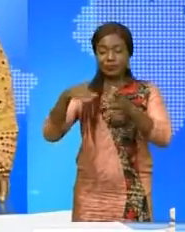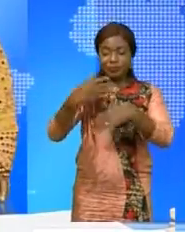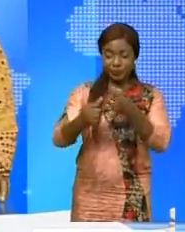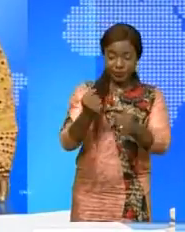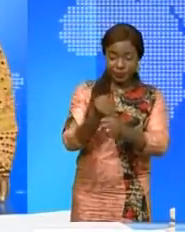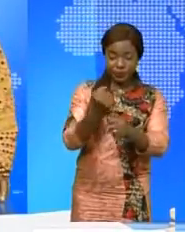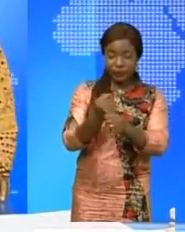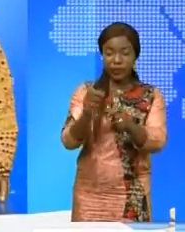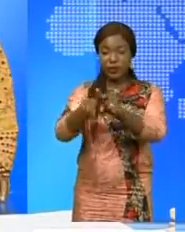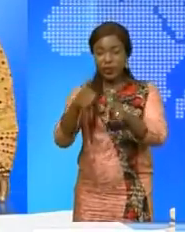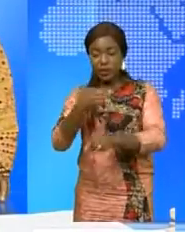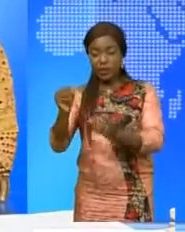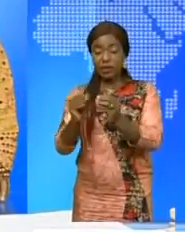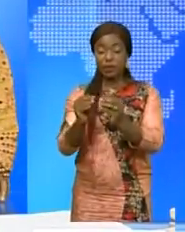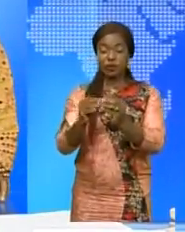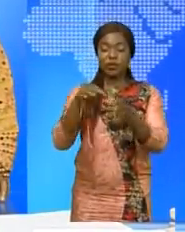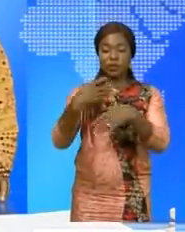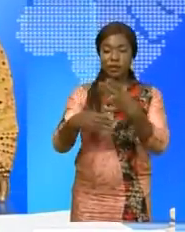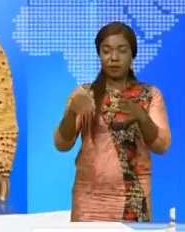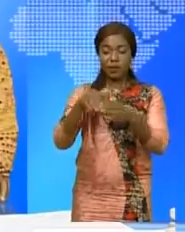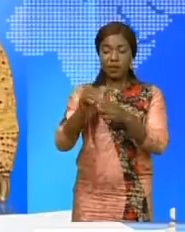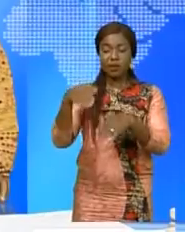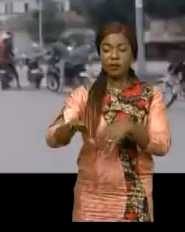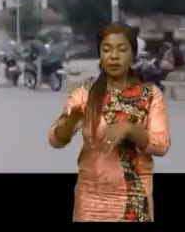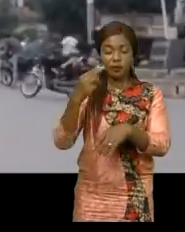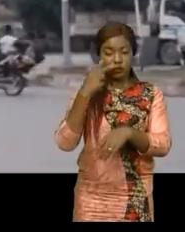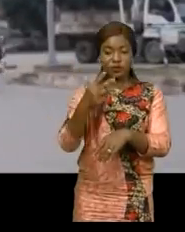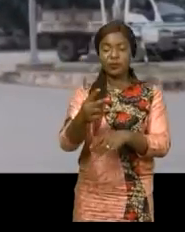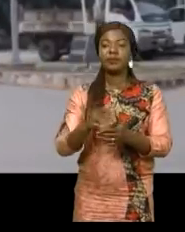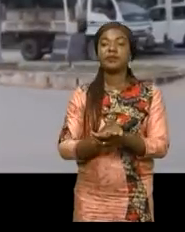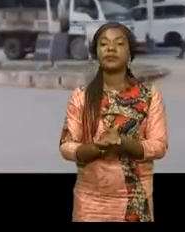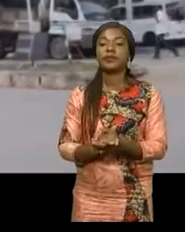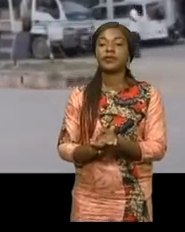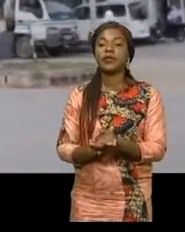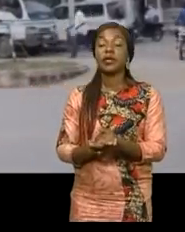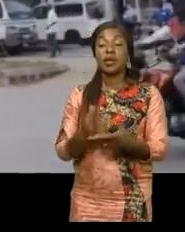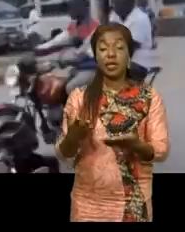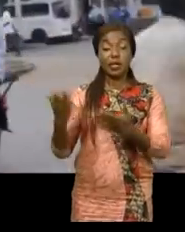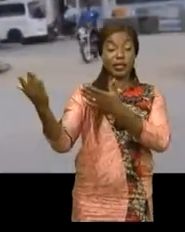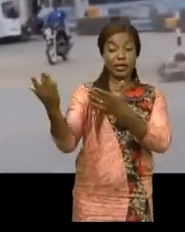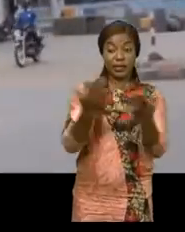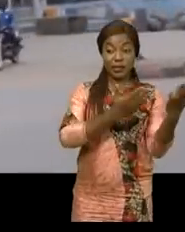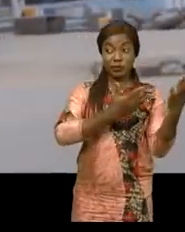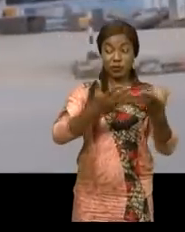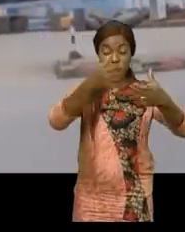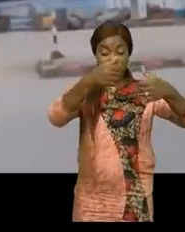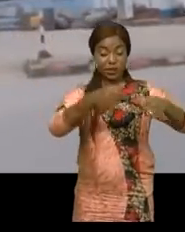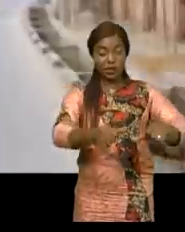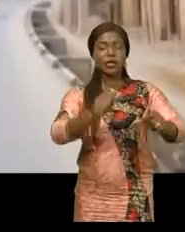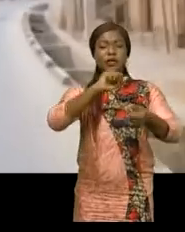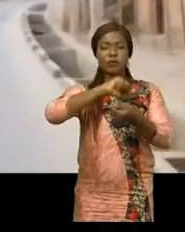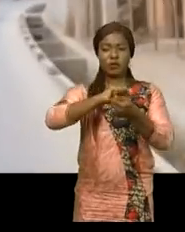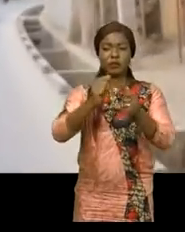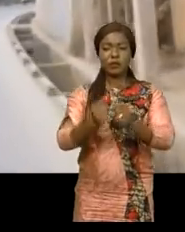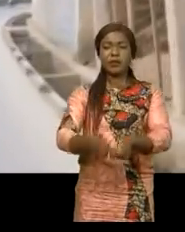délégation du gouvernement provincial du maniema sous un gorille le secteur des transports reste un facteur clé pour